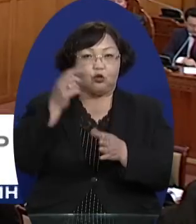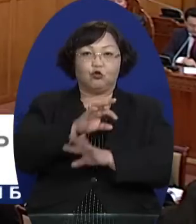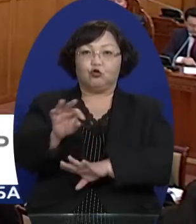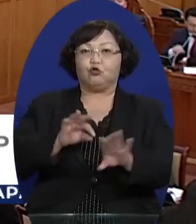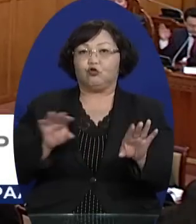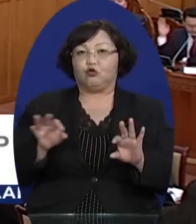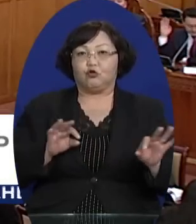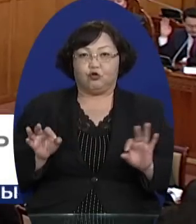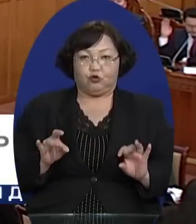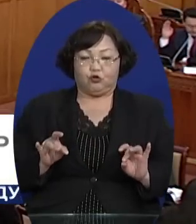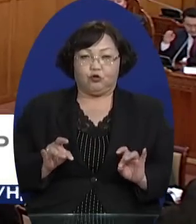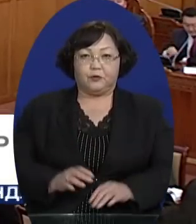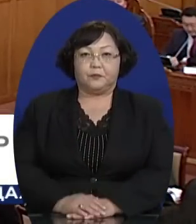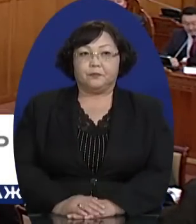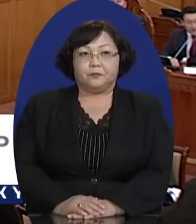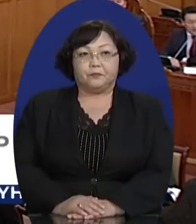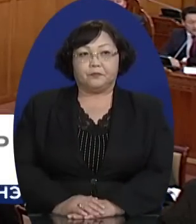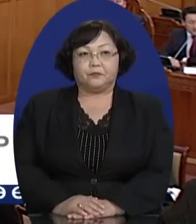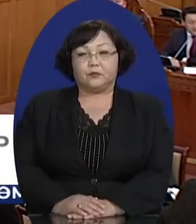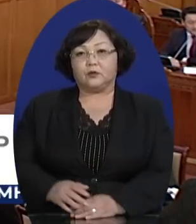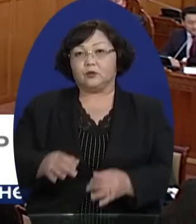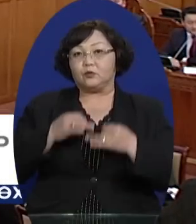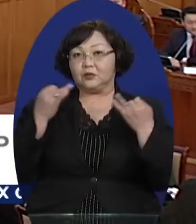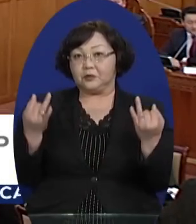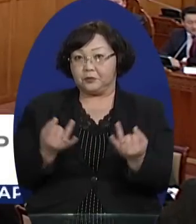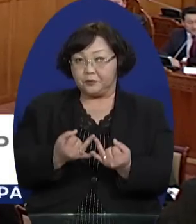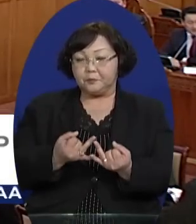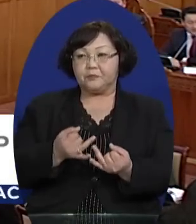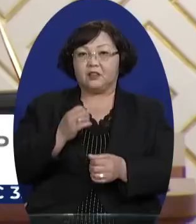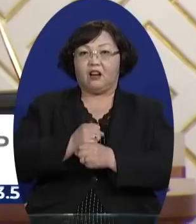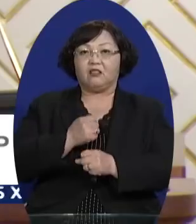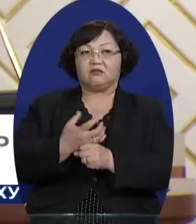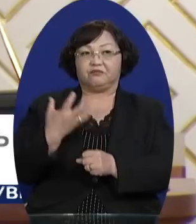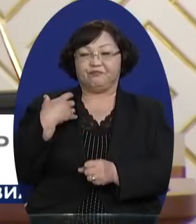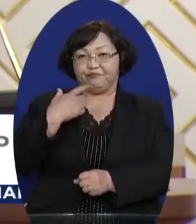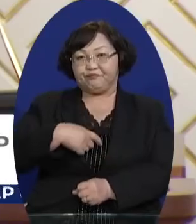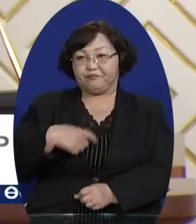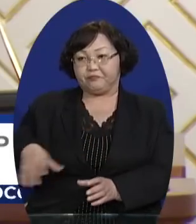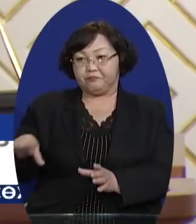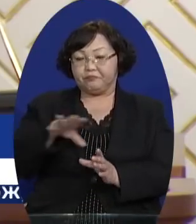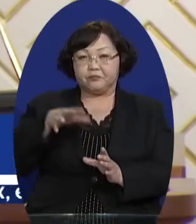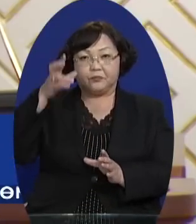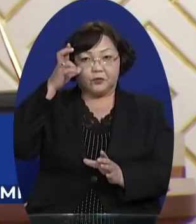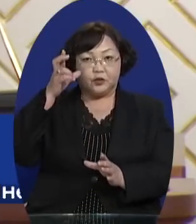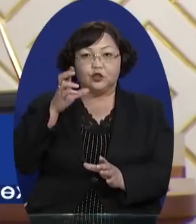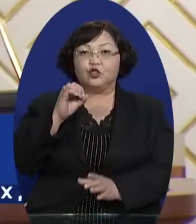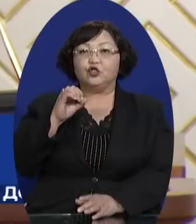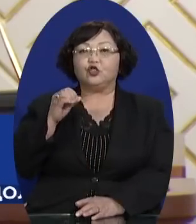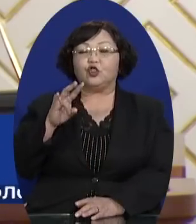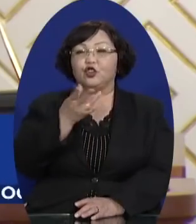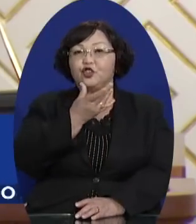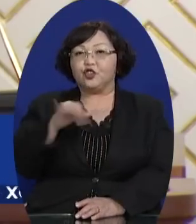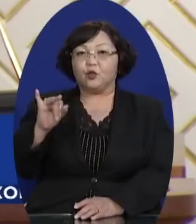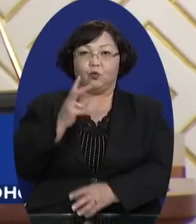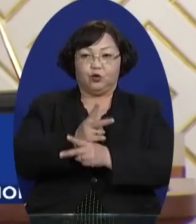За тогтсон арга. Улсын хурлын ажлын эсгийн гишүүдийн хувьд боловсруулын ерөнхий хуулийн төслийг боловсруулахдаа бүх